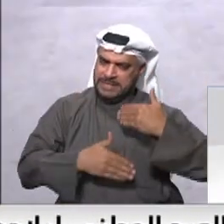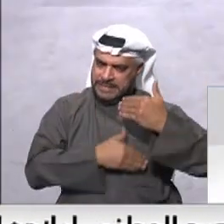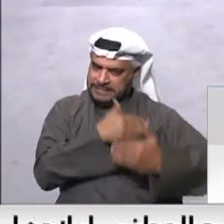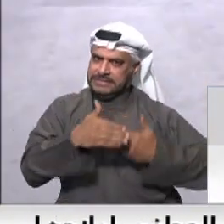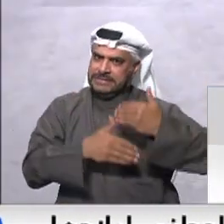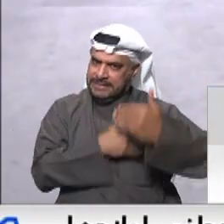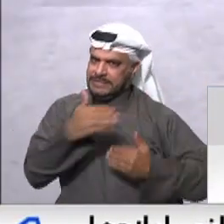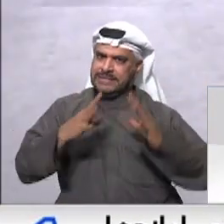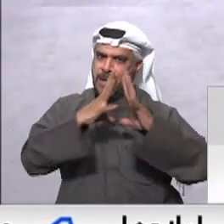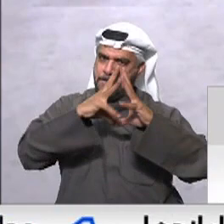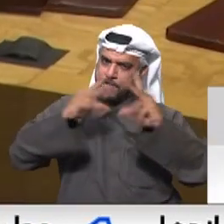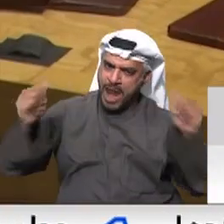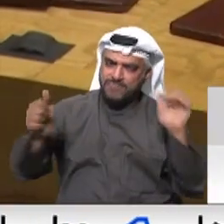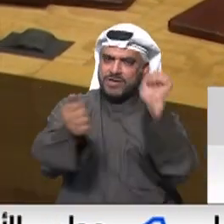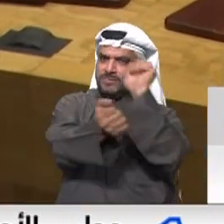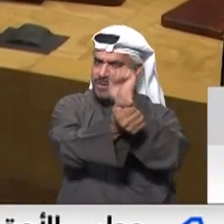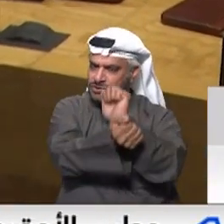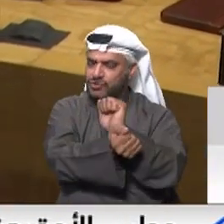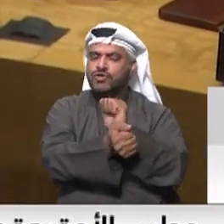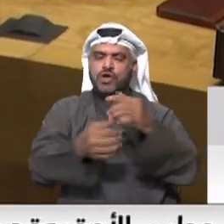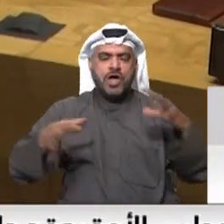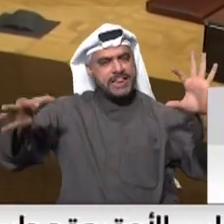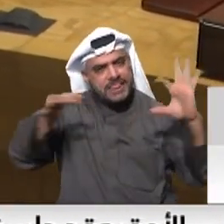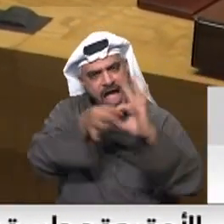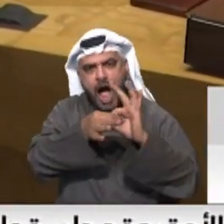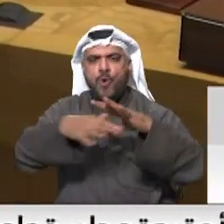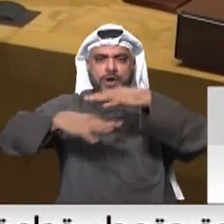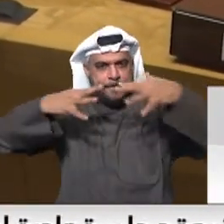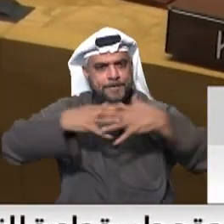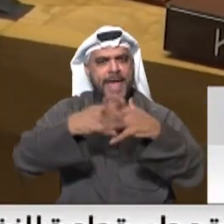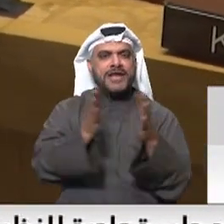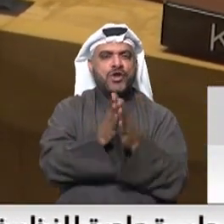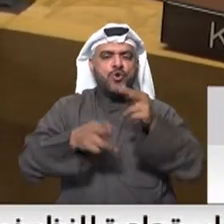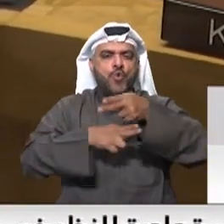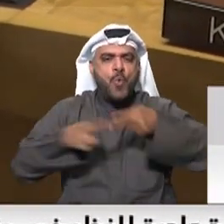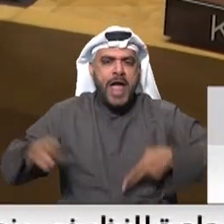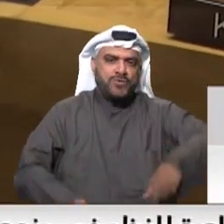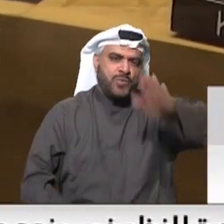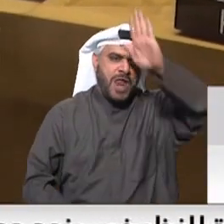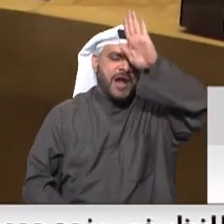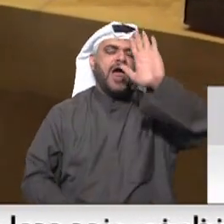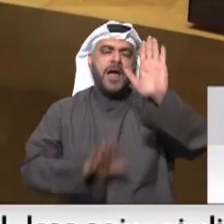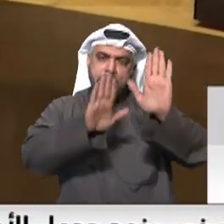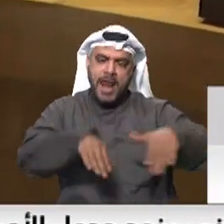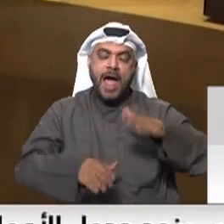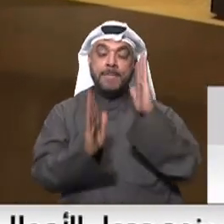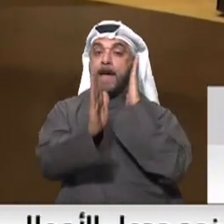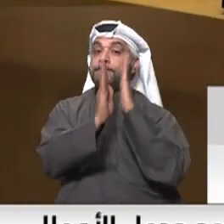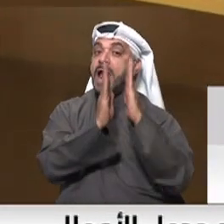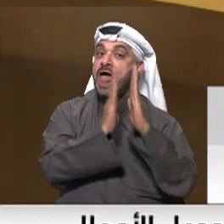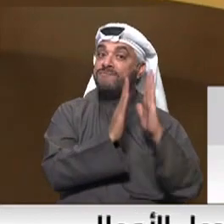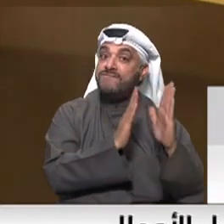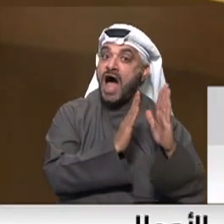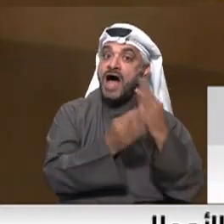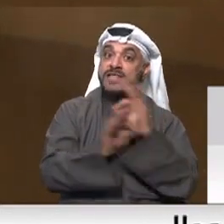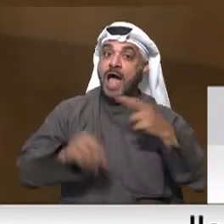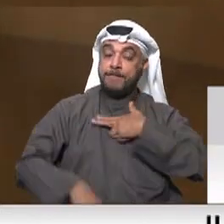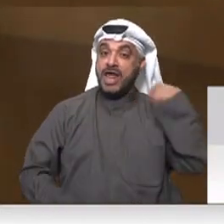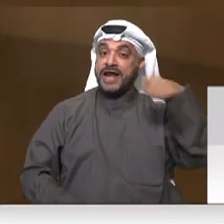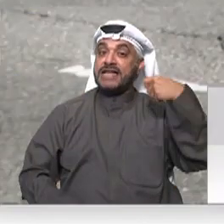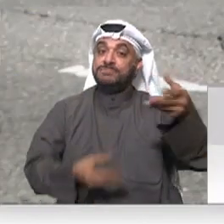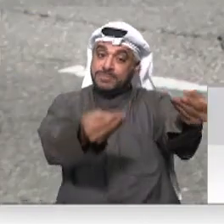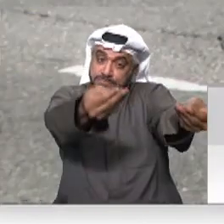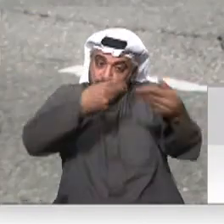ملف المفقودين الكويتيين ورعايا البلدان الثالثه والممتلكات الكويتيه بما في ذلك الارشيف الكويتي